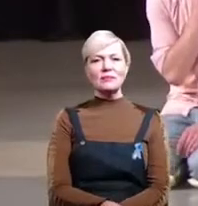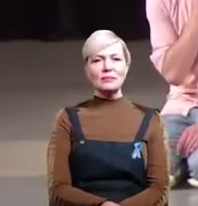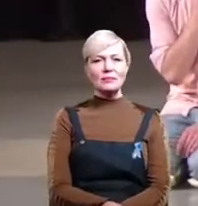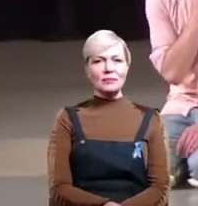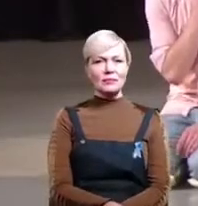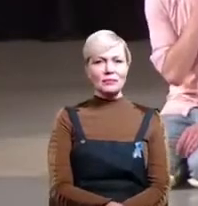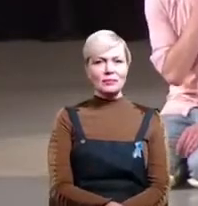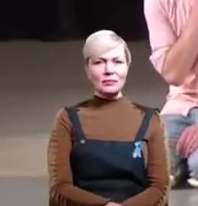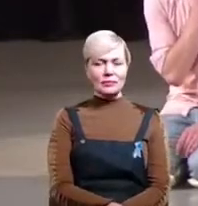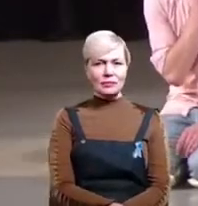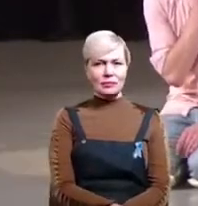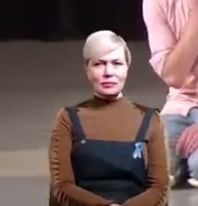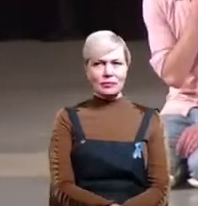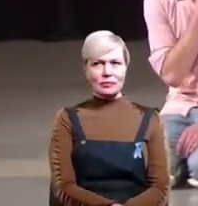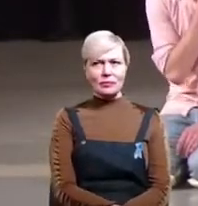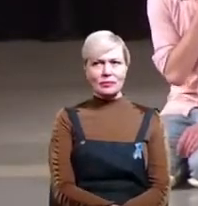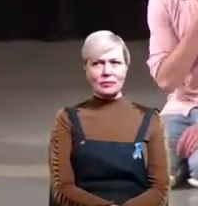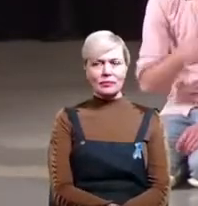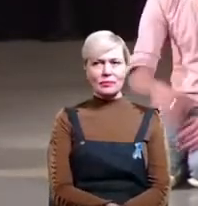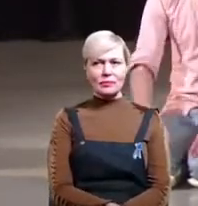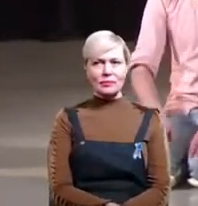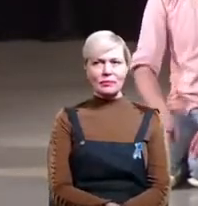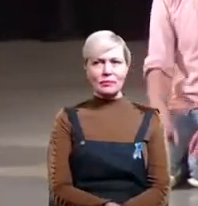пауза, и потом выход.